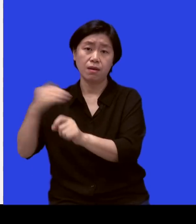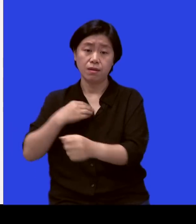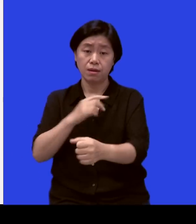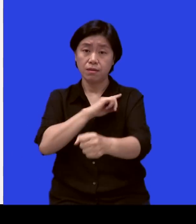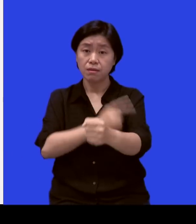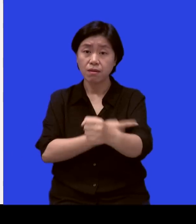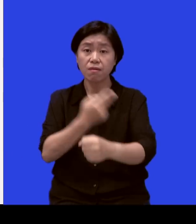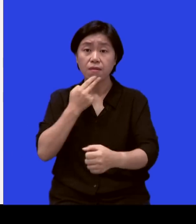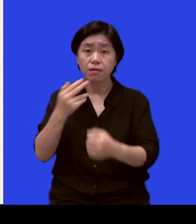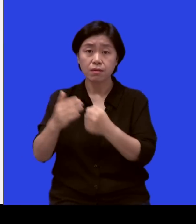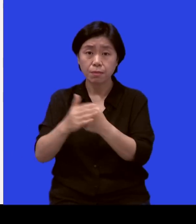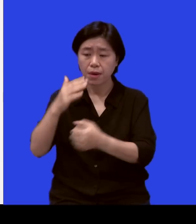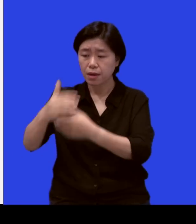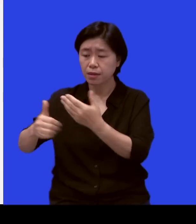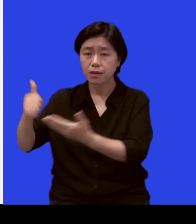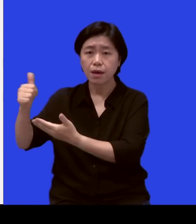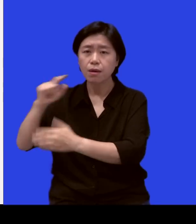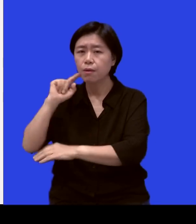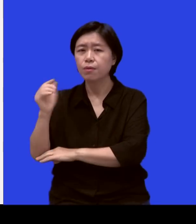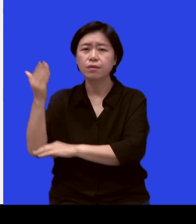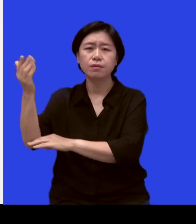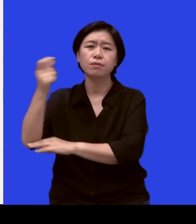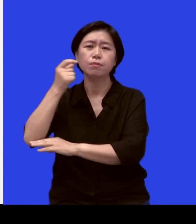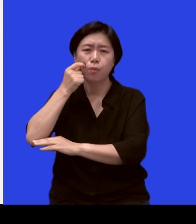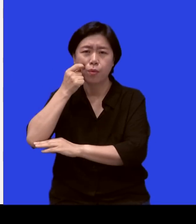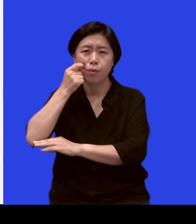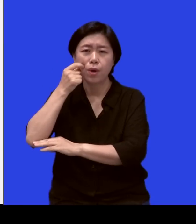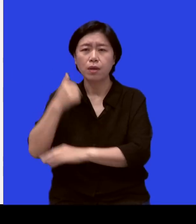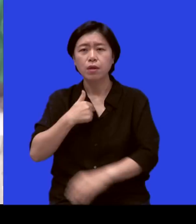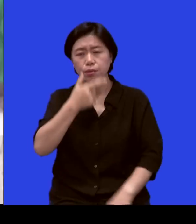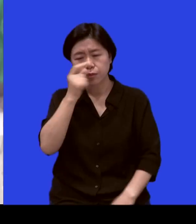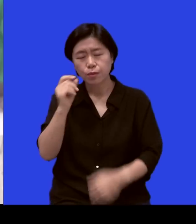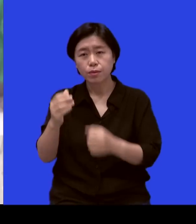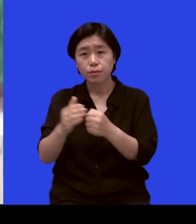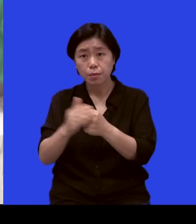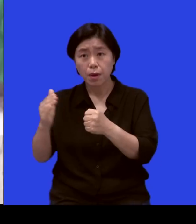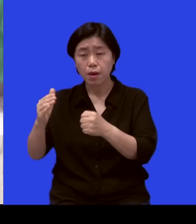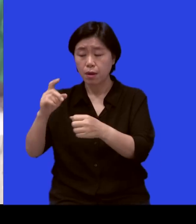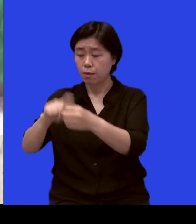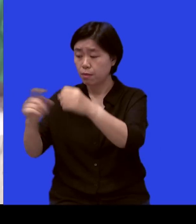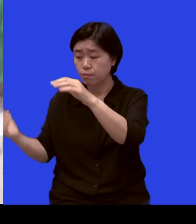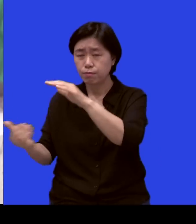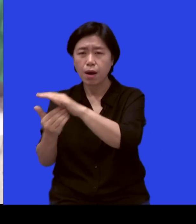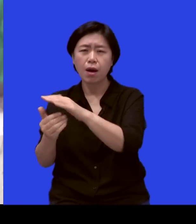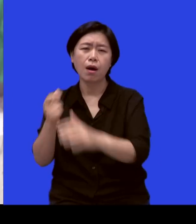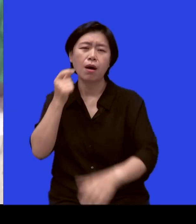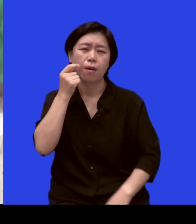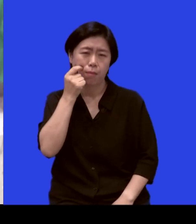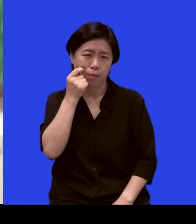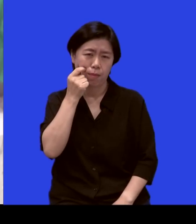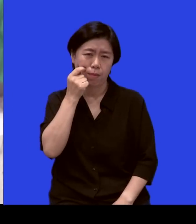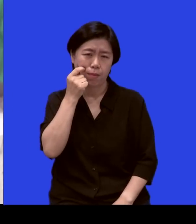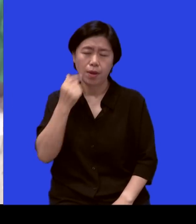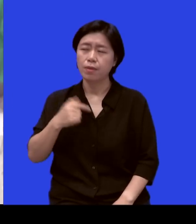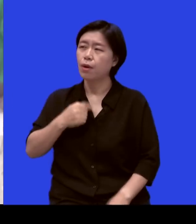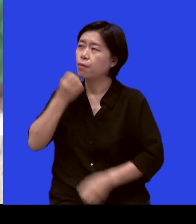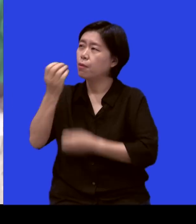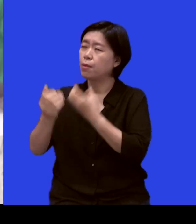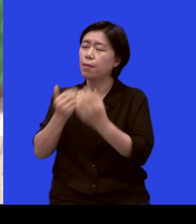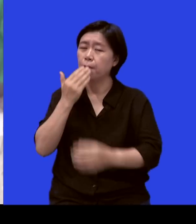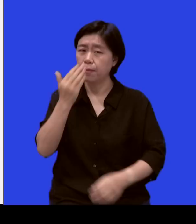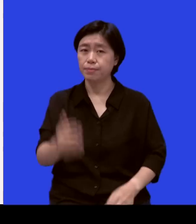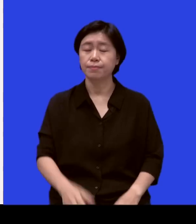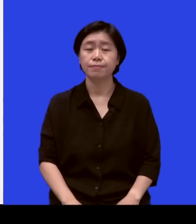무능해서 정말 더 영광을 못 드린 거다 이런 고백이 드는 거예요. 근데 이제 하나의 고백 중에 하나는